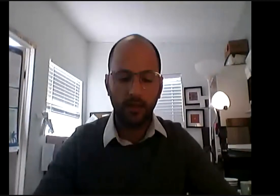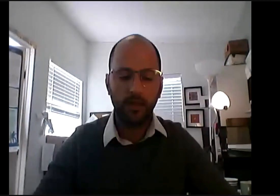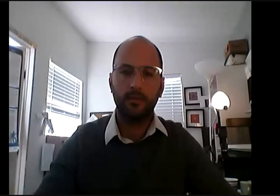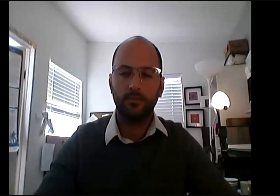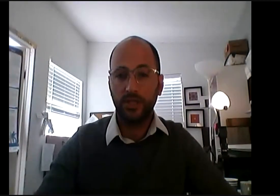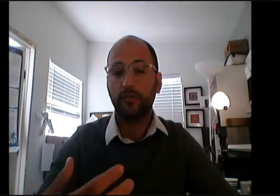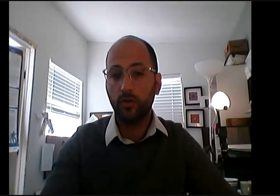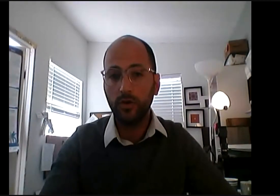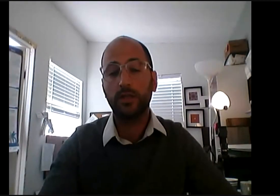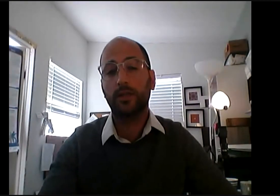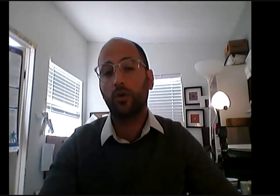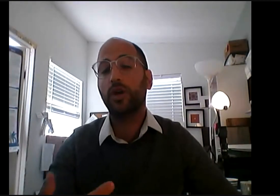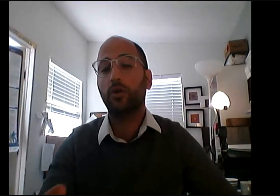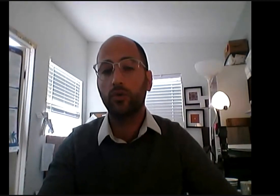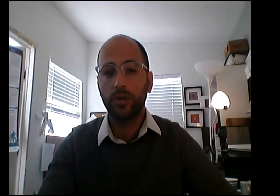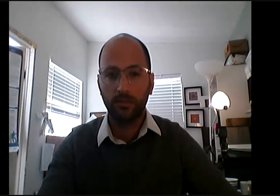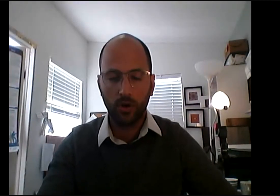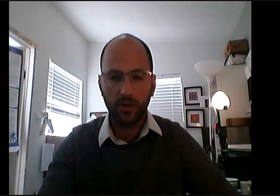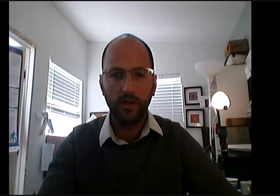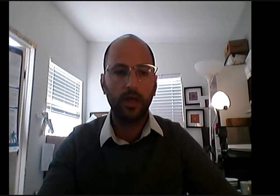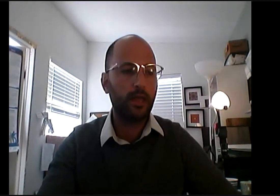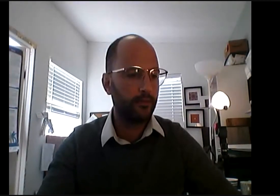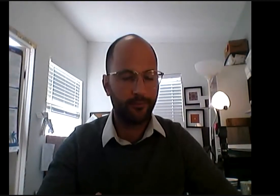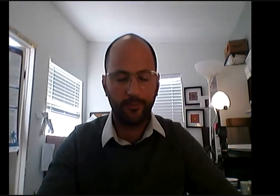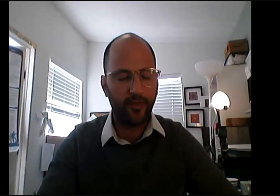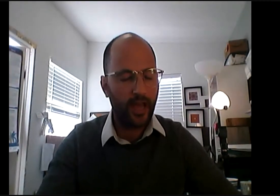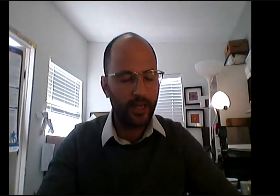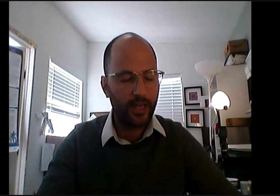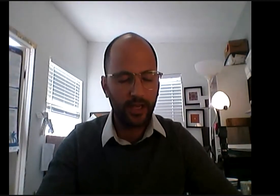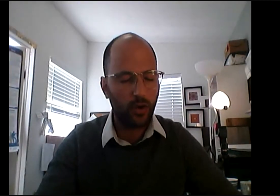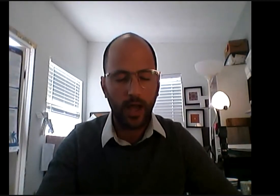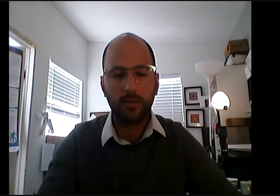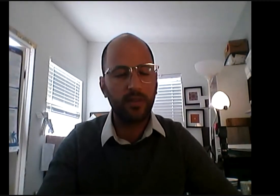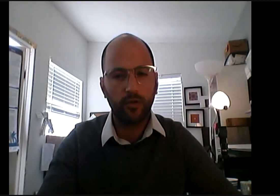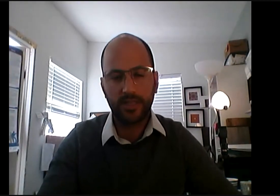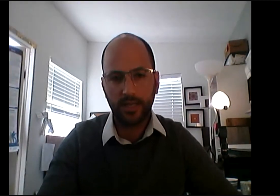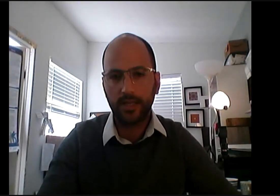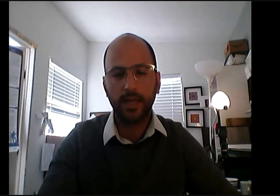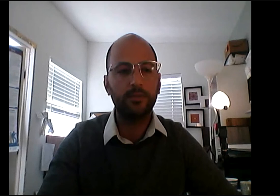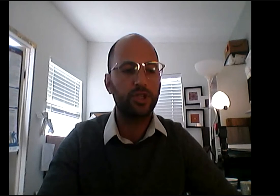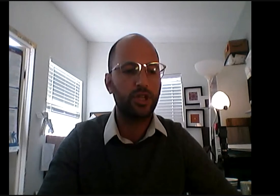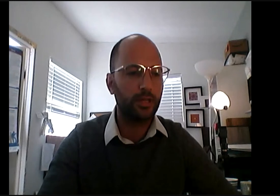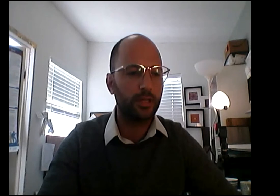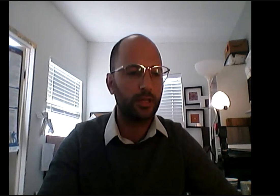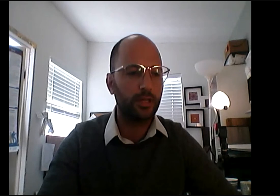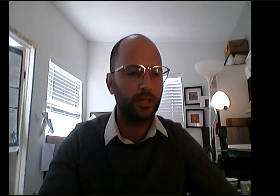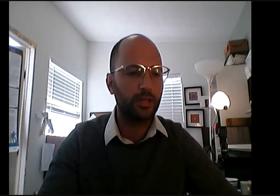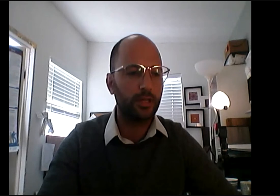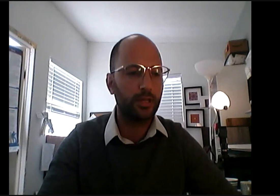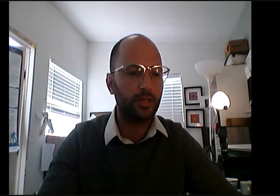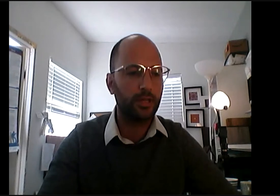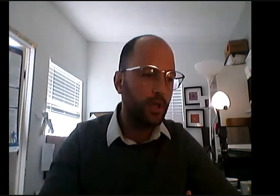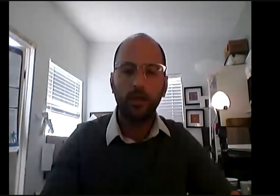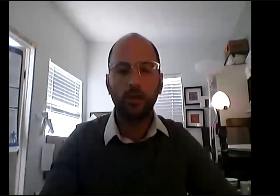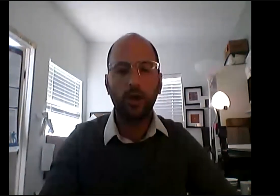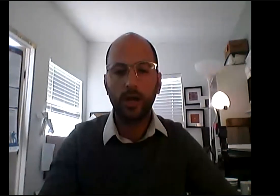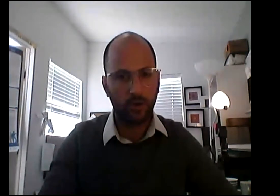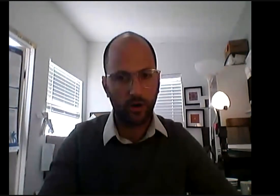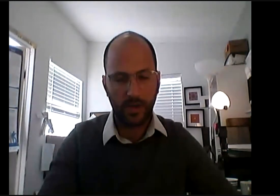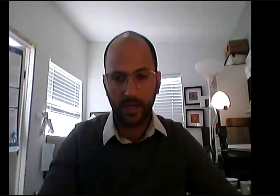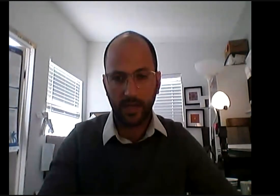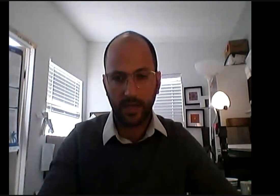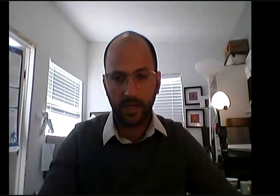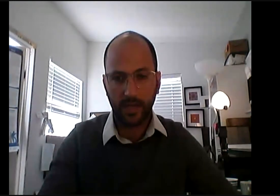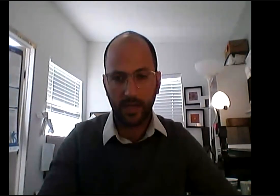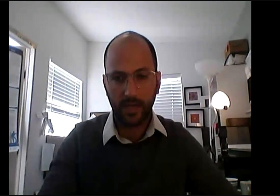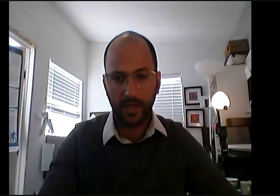בחזרה. תשתתפו, תראו נכונות ללמוד, ויש לי כל כך הרבה אינפורמציה לתת לכם, שאתם, לא יהיה לכם מספיק